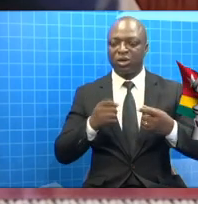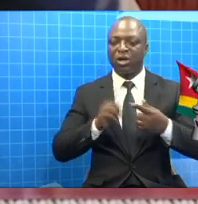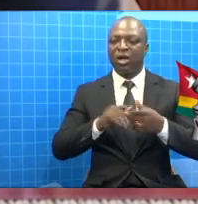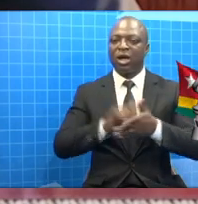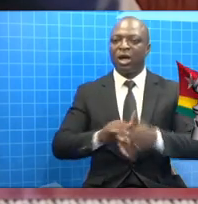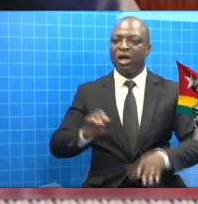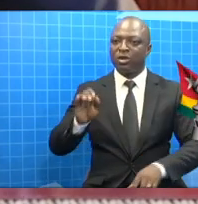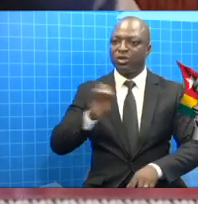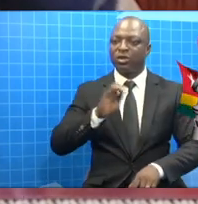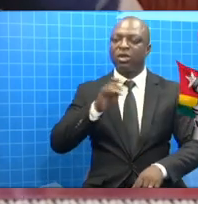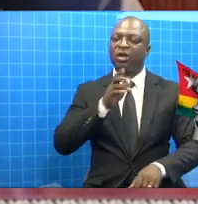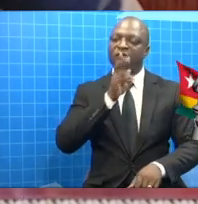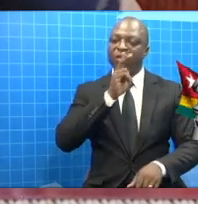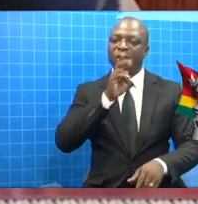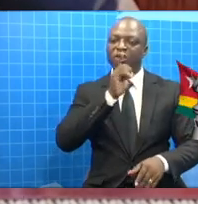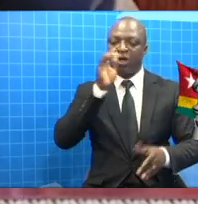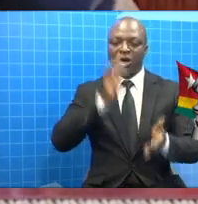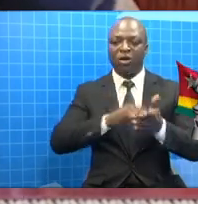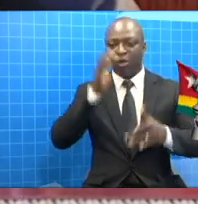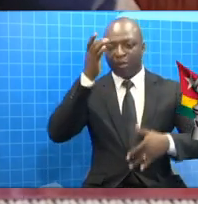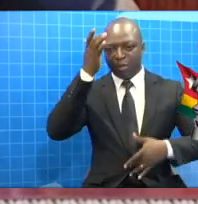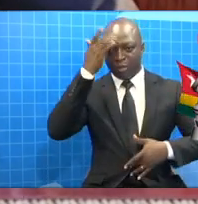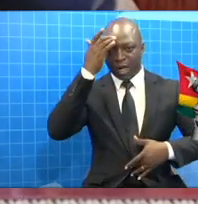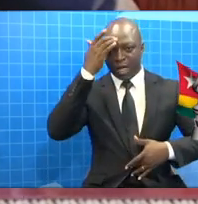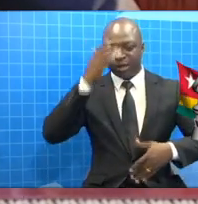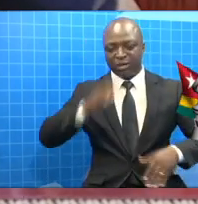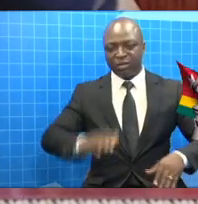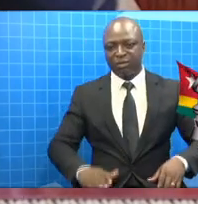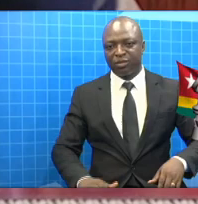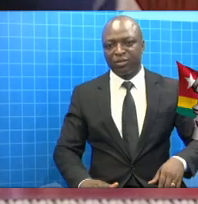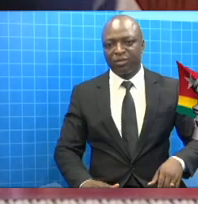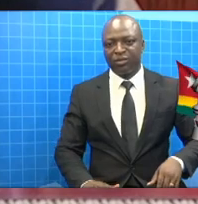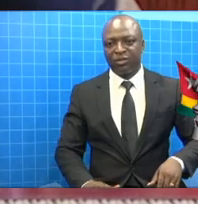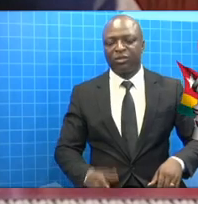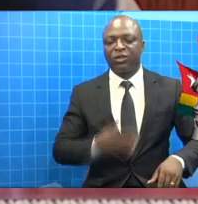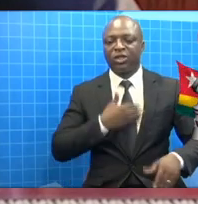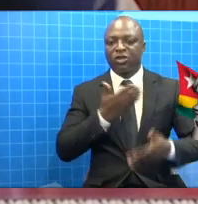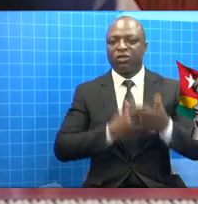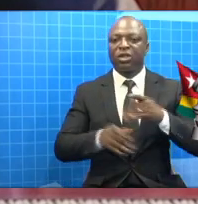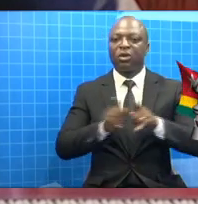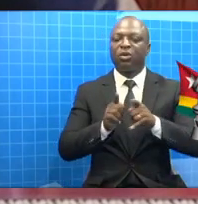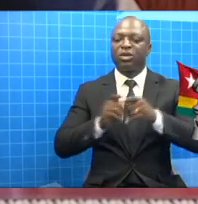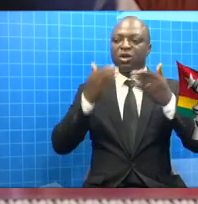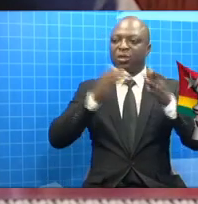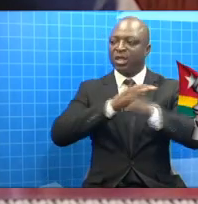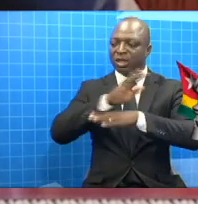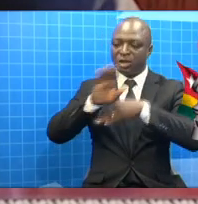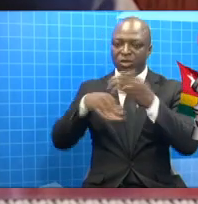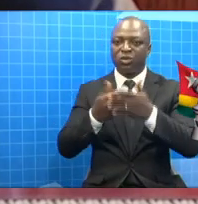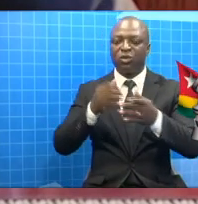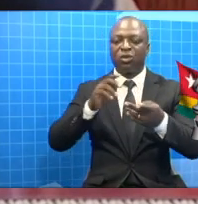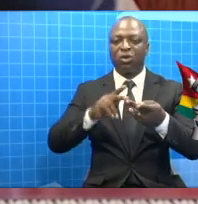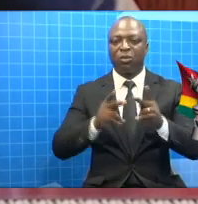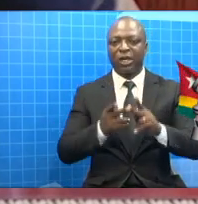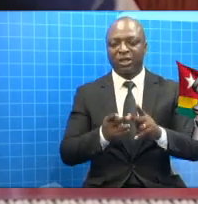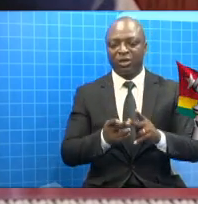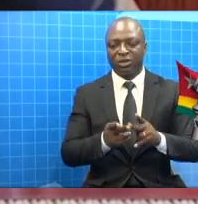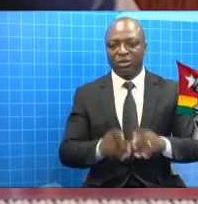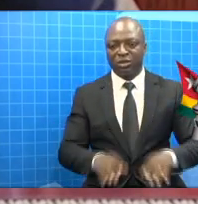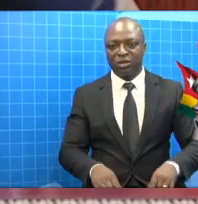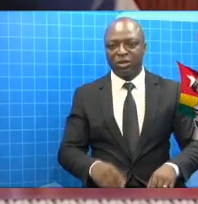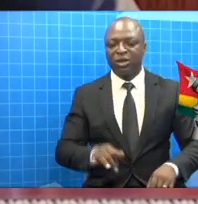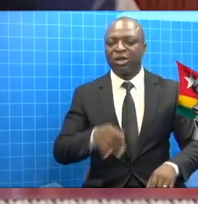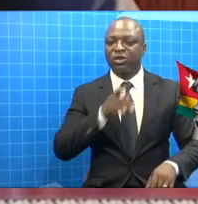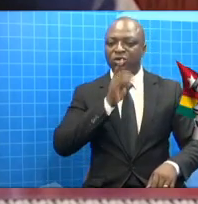ceux qui malheureusement sont encore malades. Je voudrais aussi remercier tous nos compatriotes qui